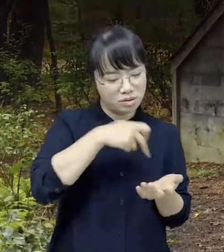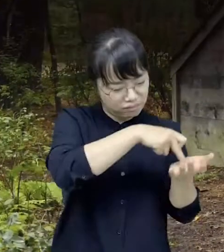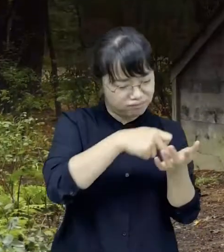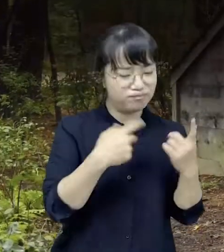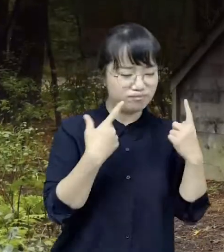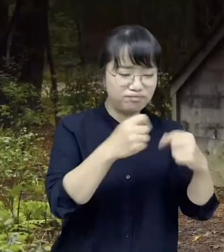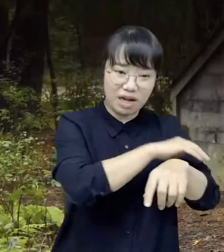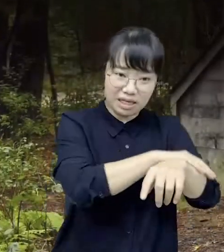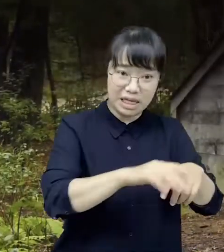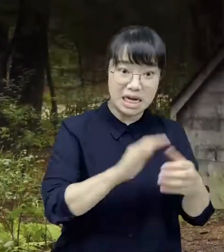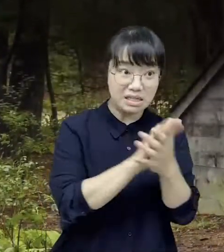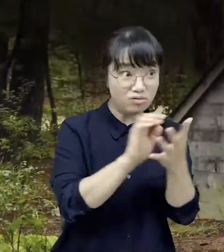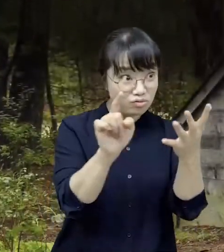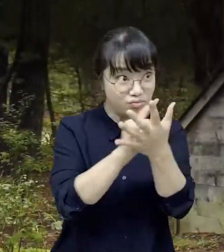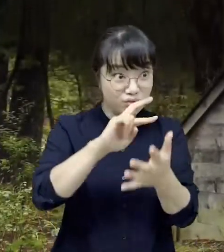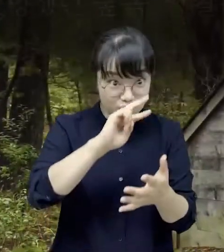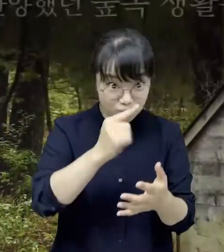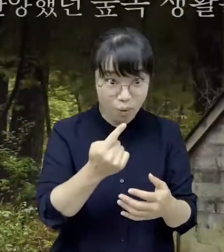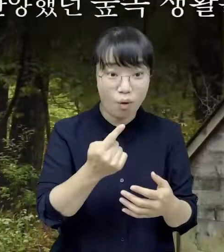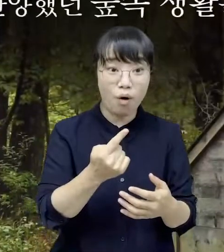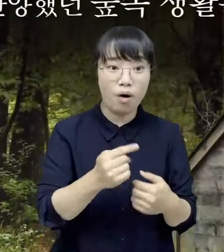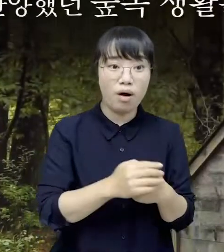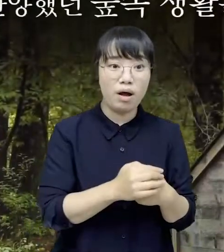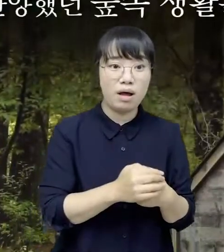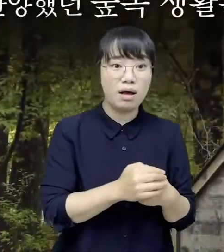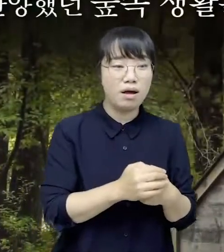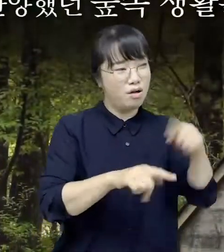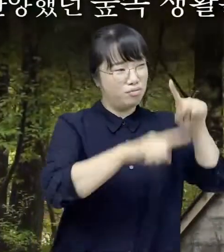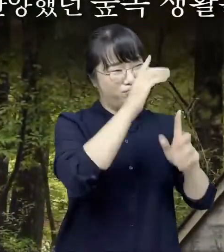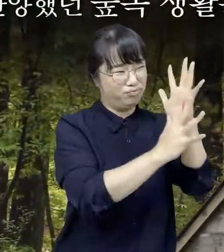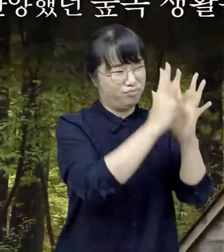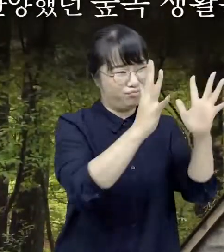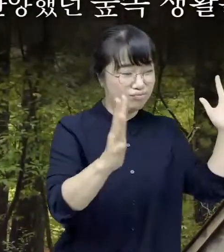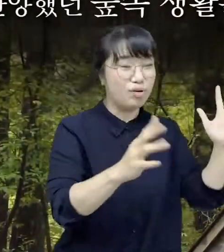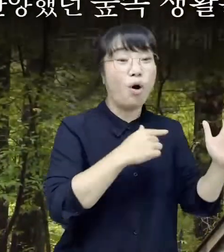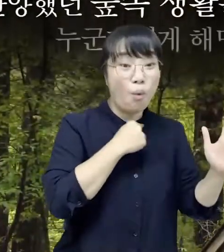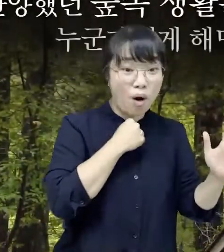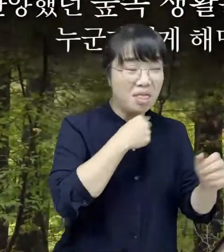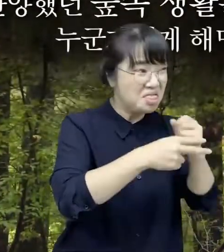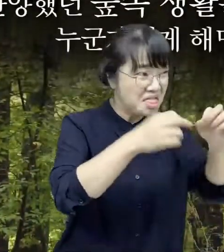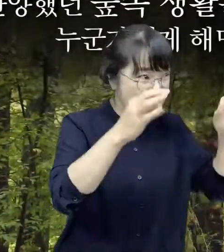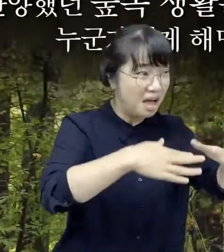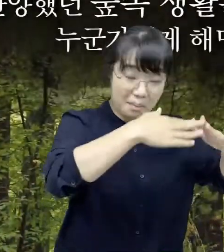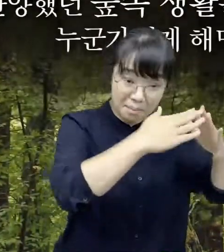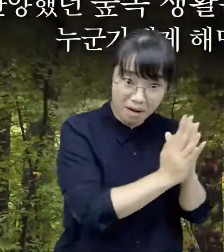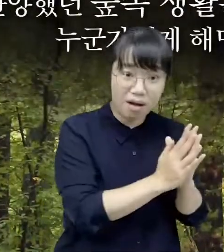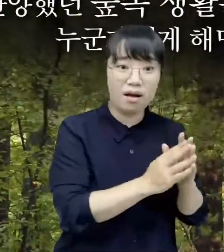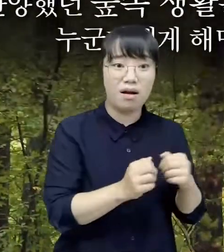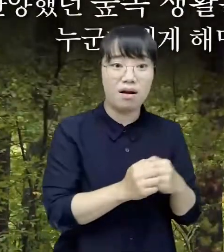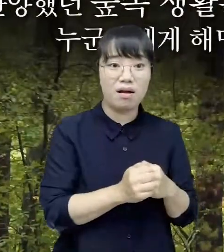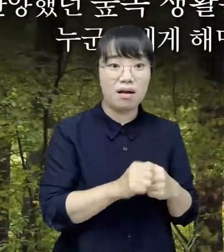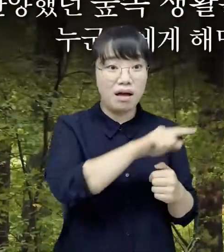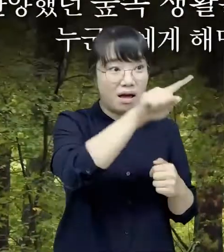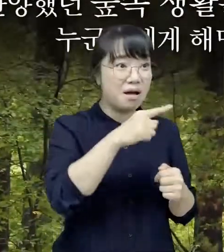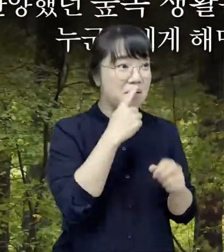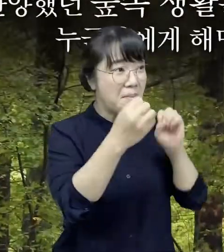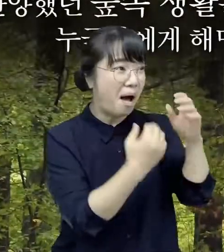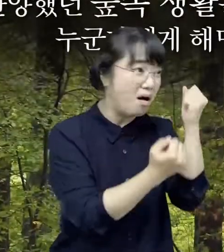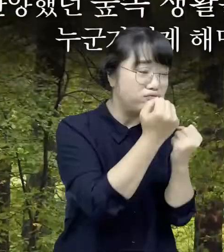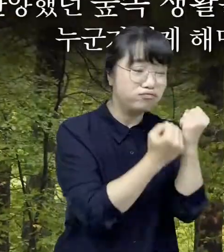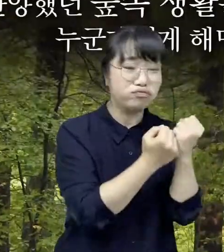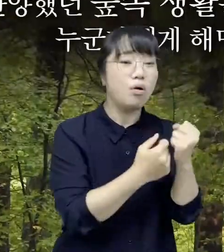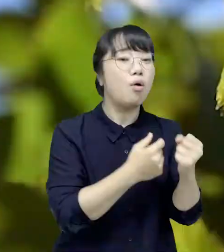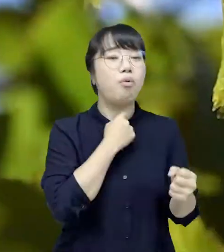고독을 즐기면서 때로 친구를 만나고 싶은 것도, 찬양했던 숲속 생활을 불과 2년 만에 접는 것도